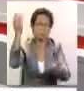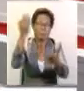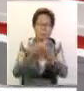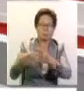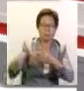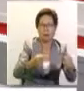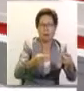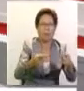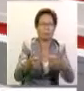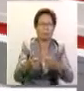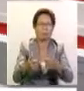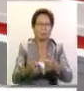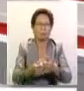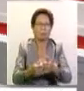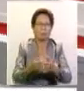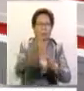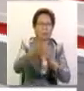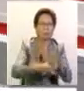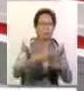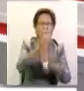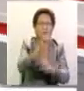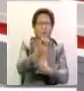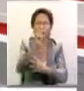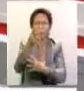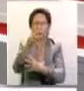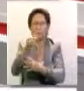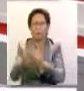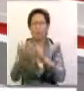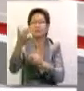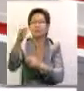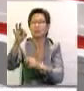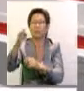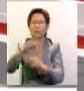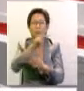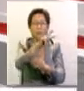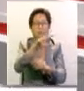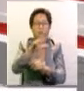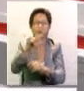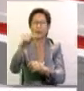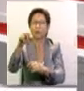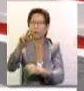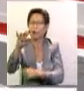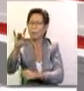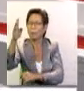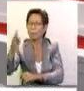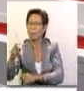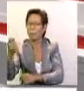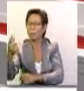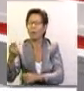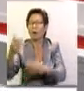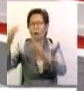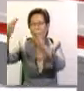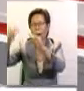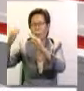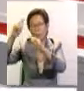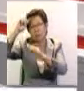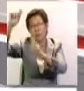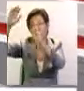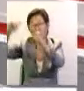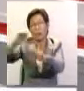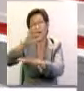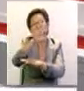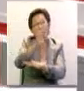Menjelang saingan temasya para sukma Perak ke-19 23 hingga 28 November, Terengganu menyandarkan harapan kepada